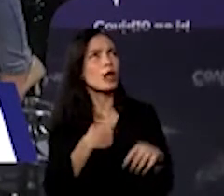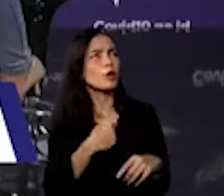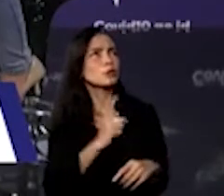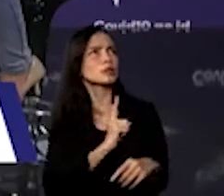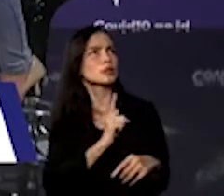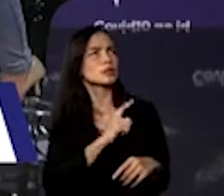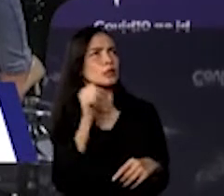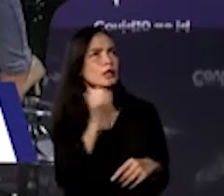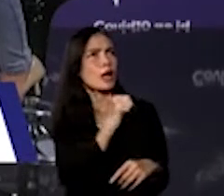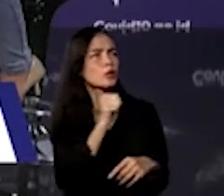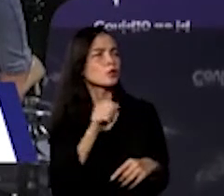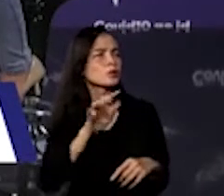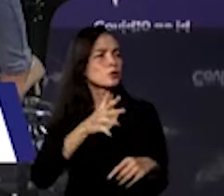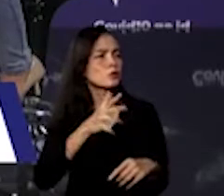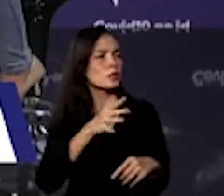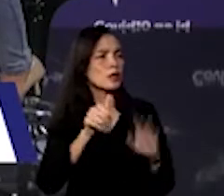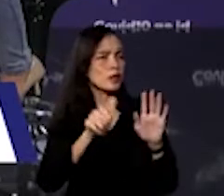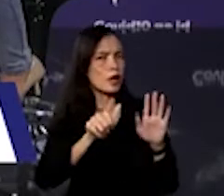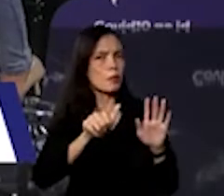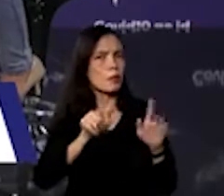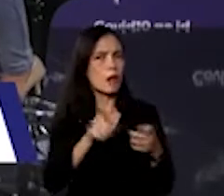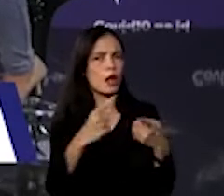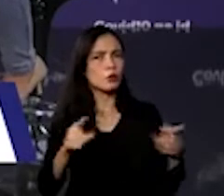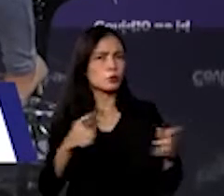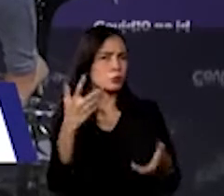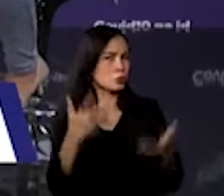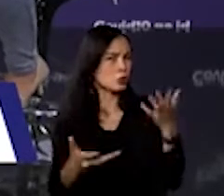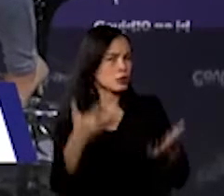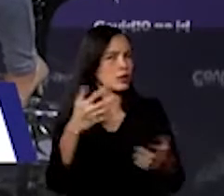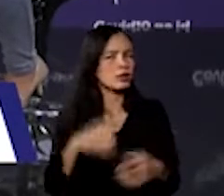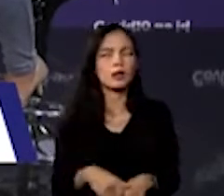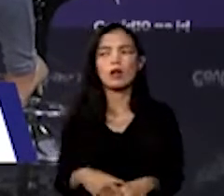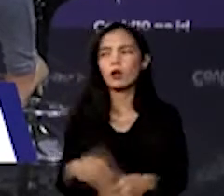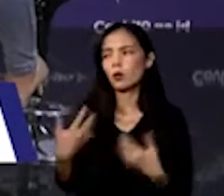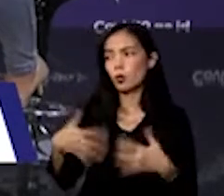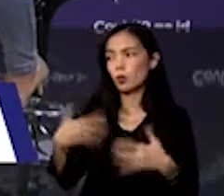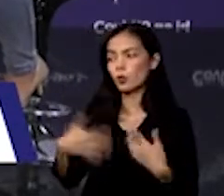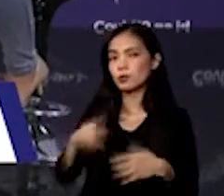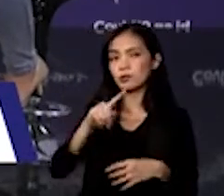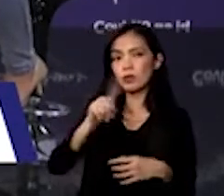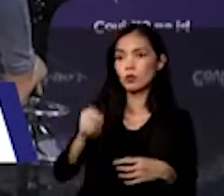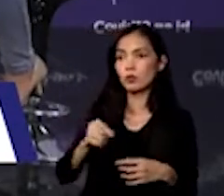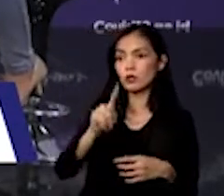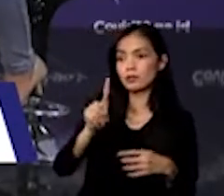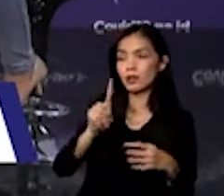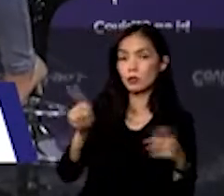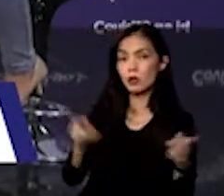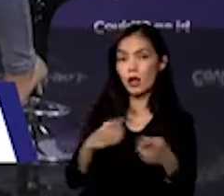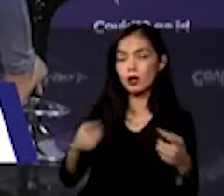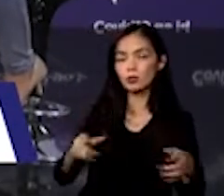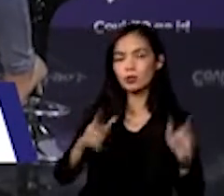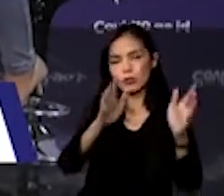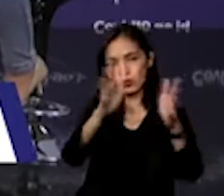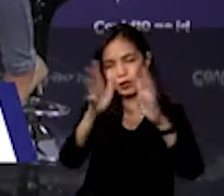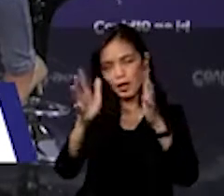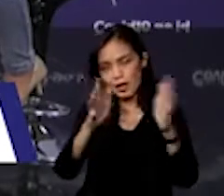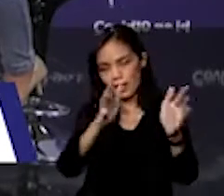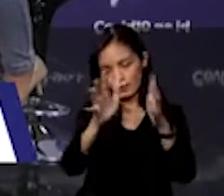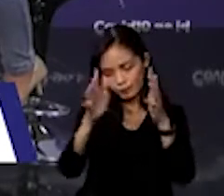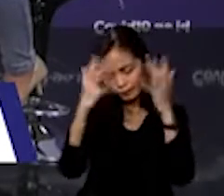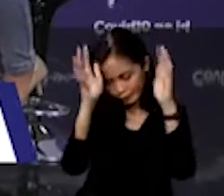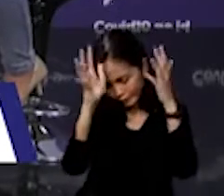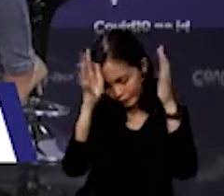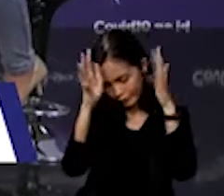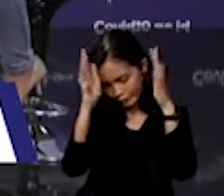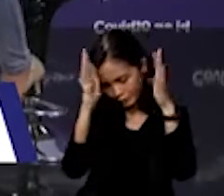lebih lebih dari en lagu lah kayaknya Wow berarti hampir satu bulan satu lagu pemirsa tepuk tangan dong yang di rumah luar biasa